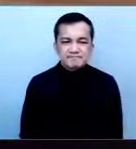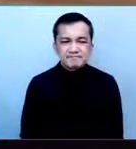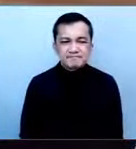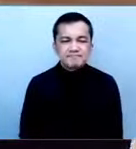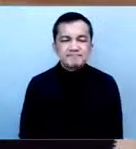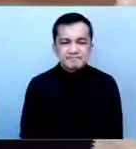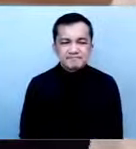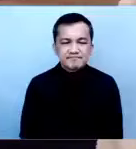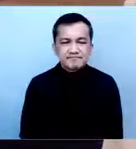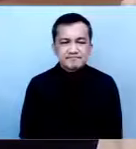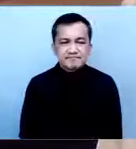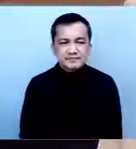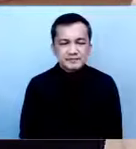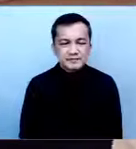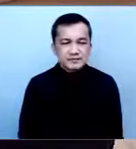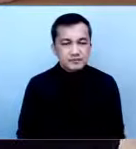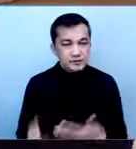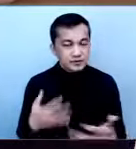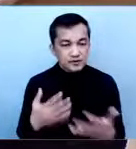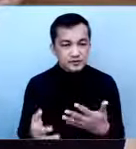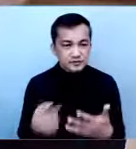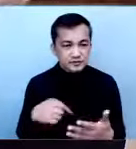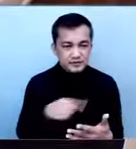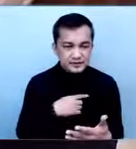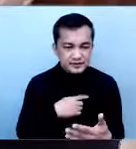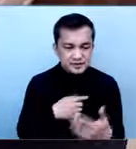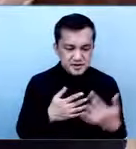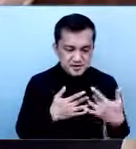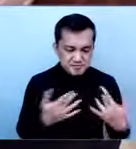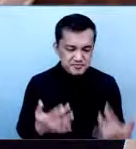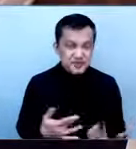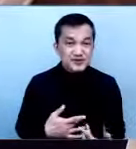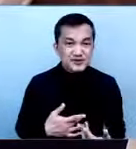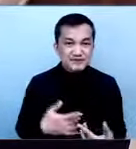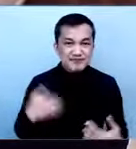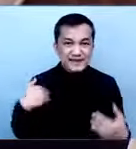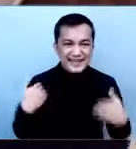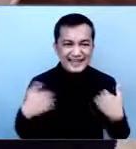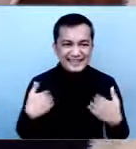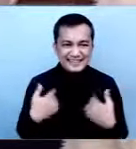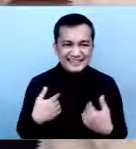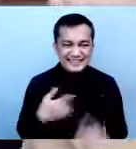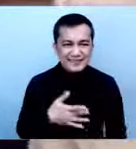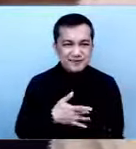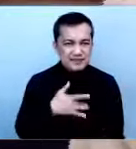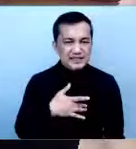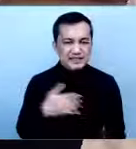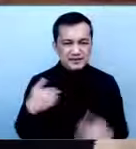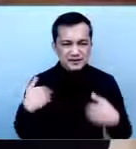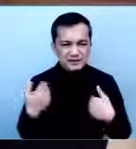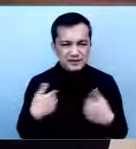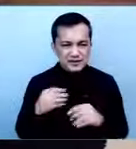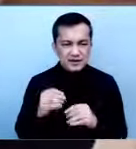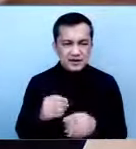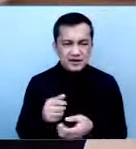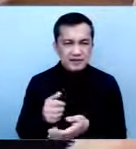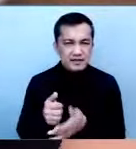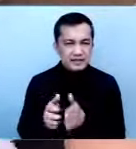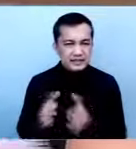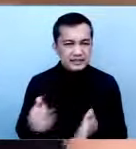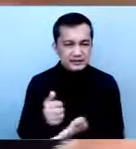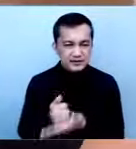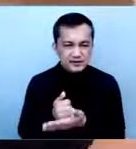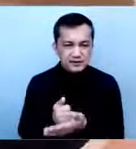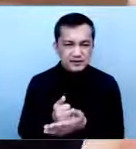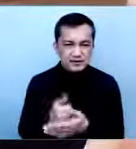Opo. Kahit sa ating mga pusong bagets. Oh. Feeling yes. Bagets, walang kukontra. Malaking tulong din na nakakapaglaro tayo ng mga